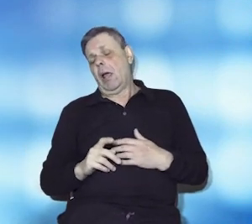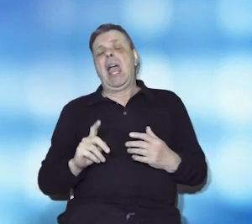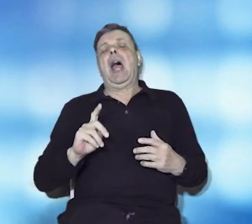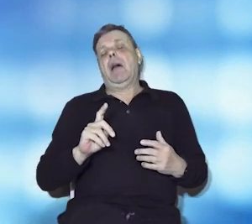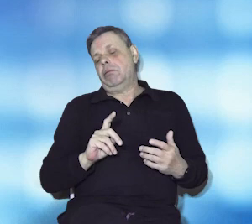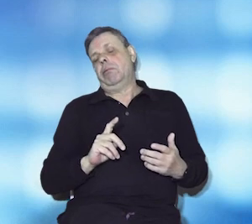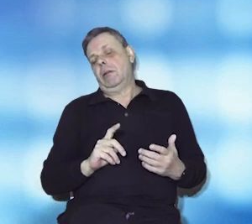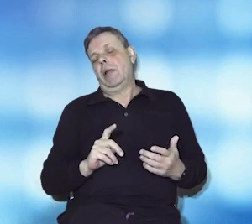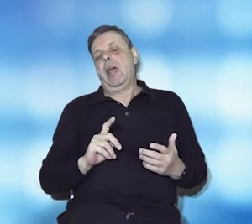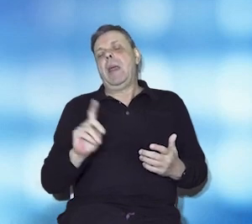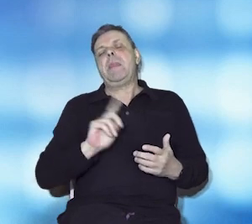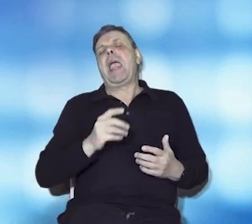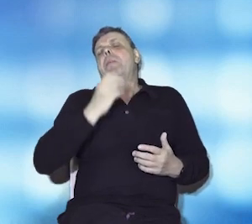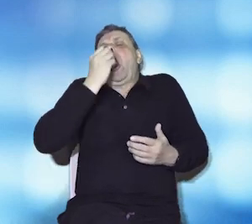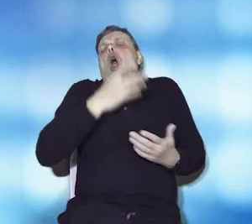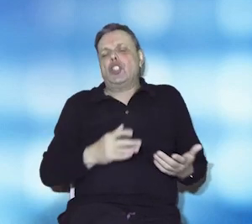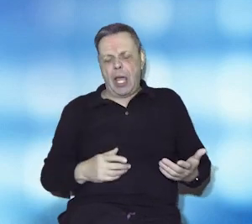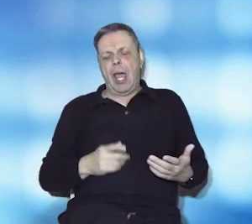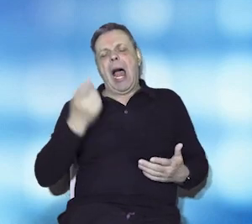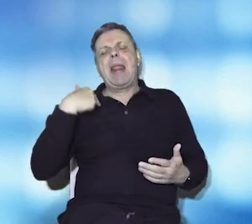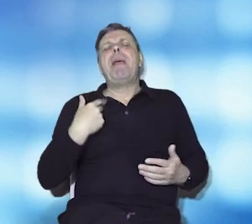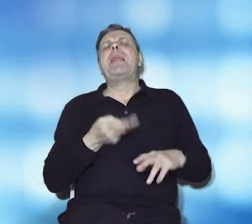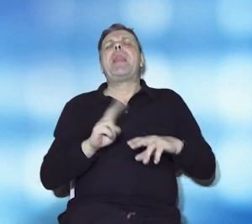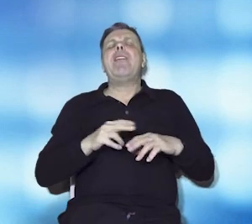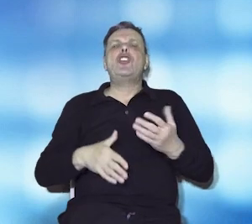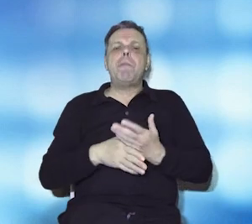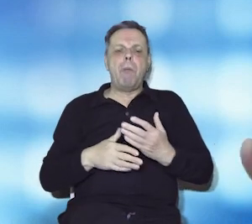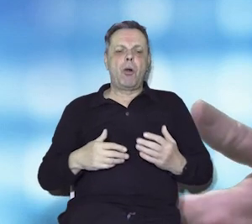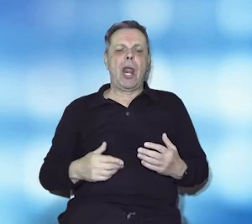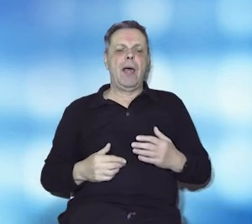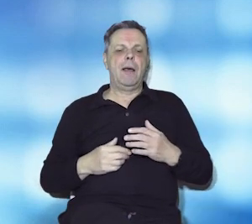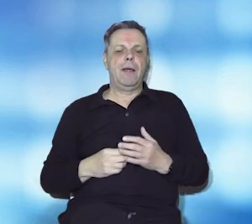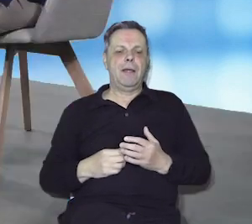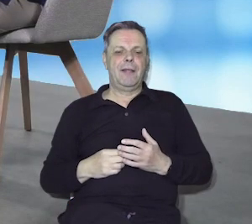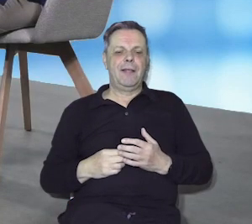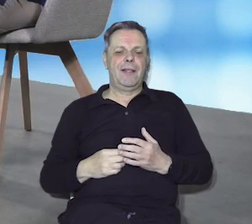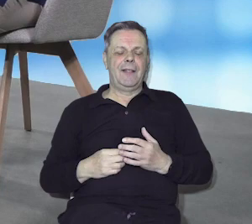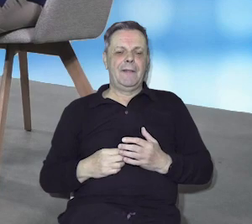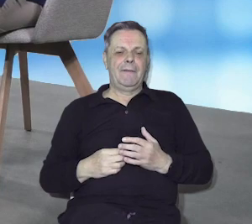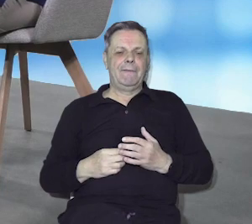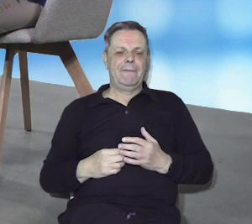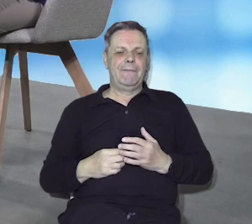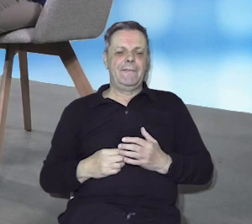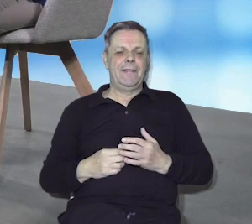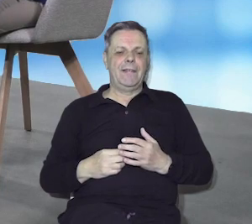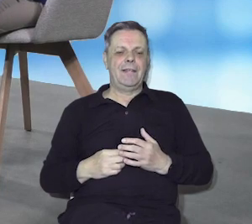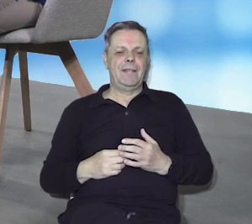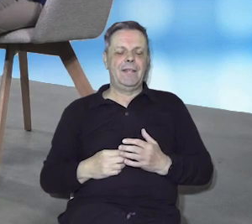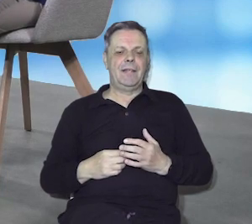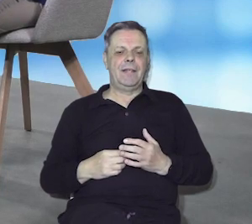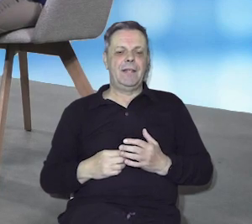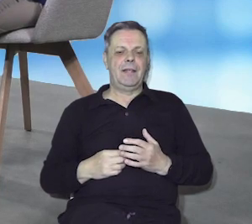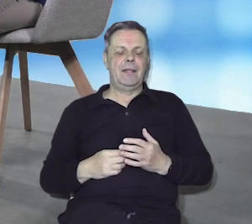ovom slučaju mislim da mi je tu najviše pomogla ta neka visinost. Ja sam frajera. To ste dobro rekli također,